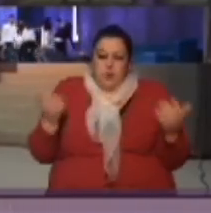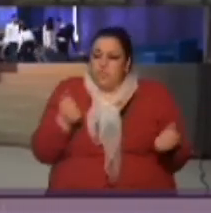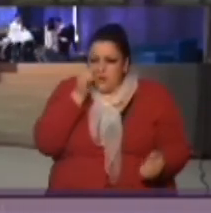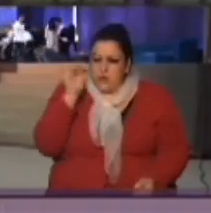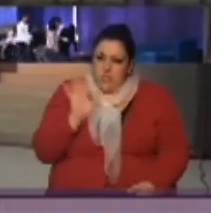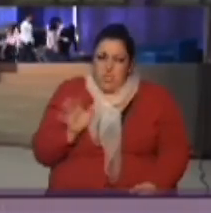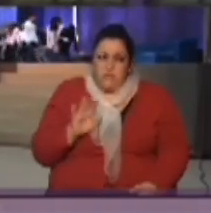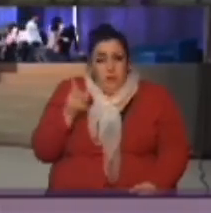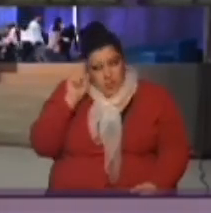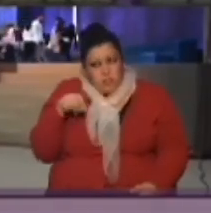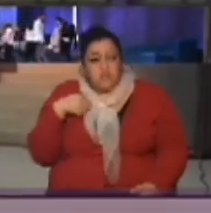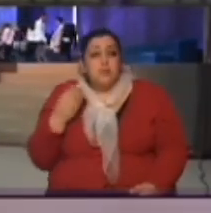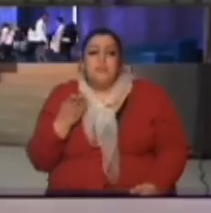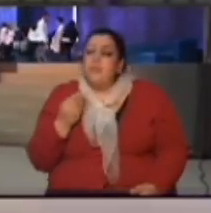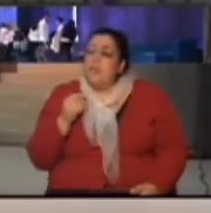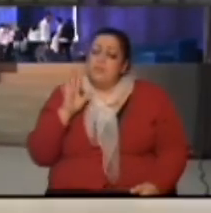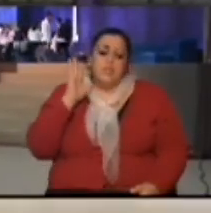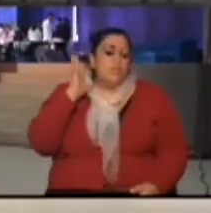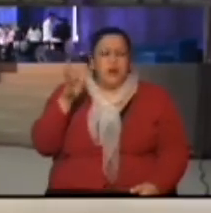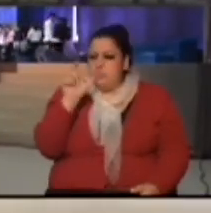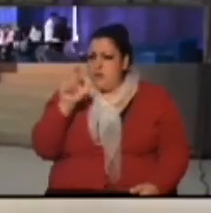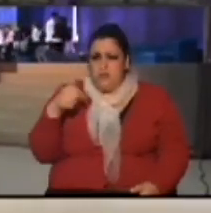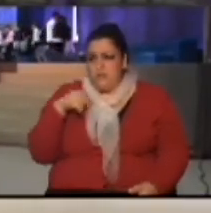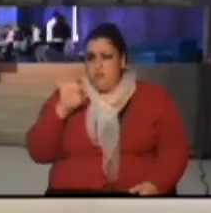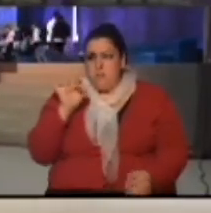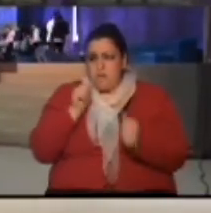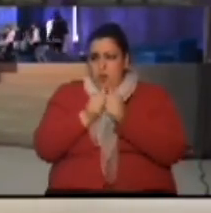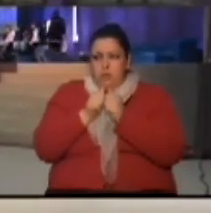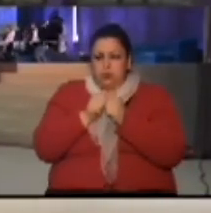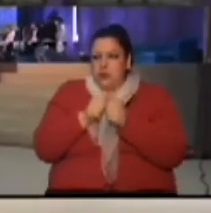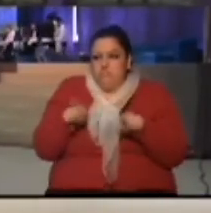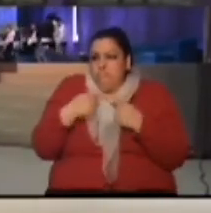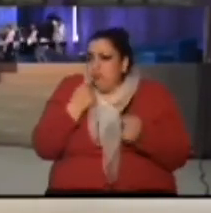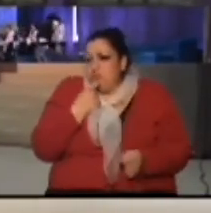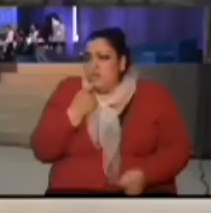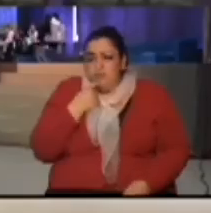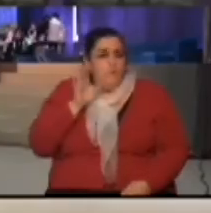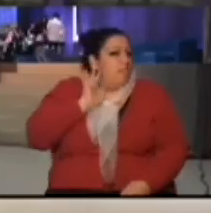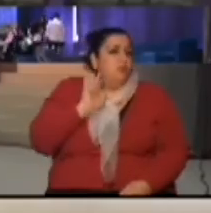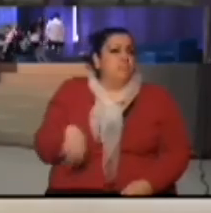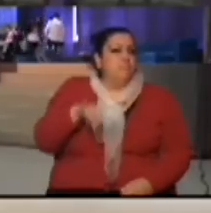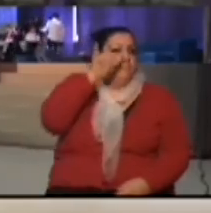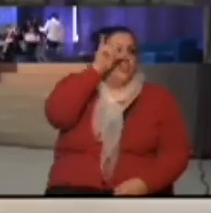ֆինանսական վիճակի համար գիտես քանի մարդ է, գիտես քանի անգամ եմ զոհաբերություն արել, հավատալով, թե